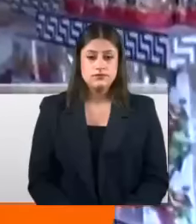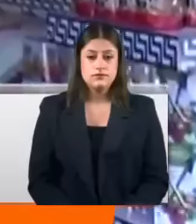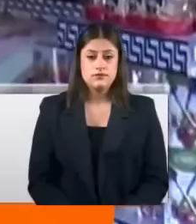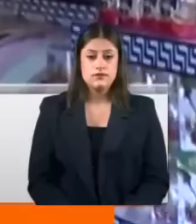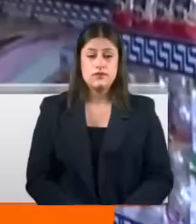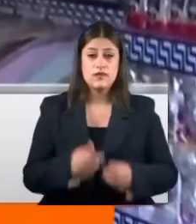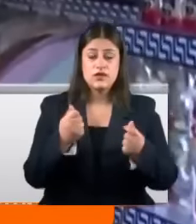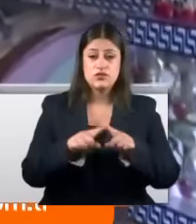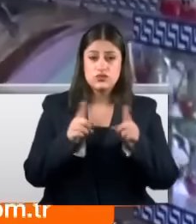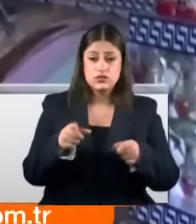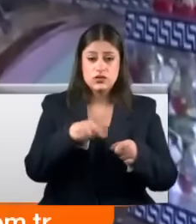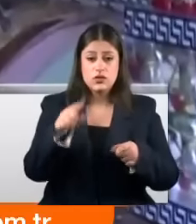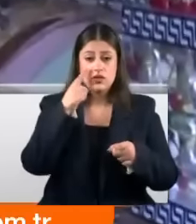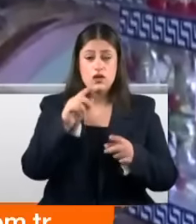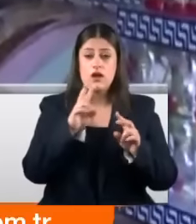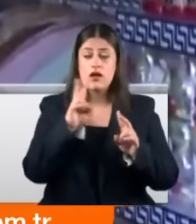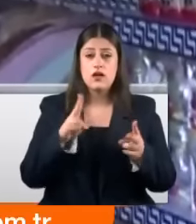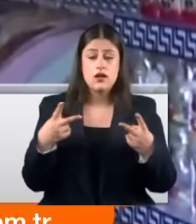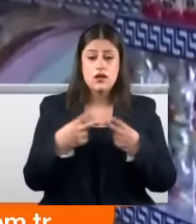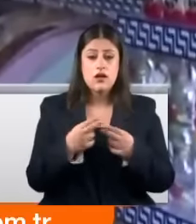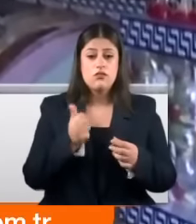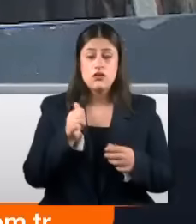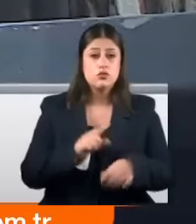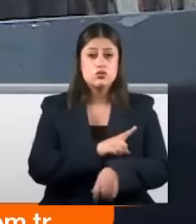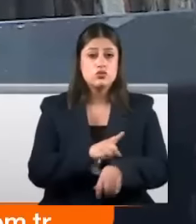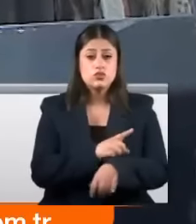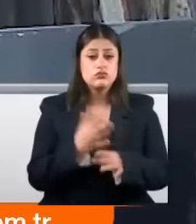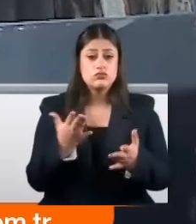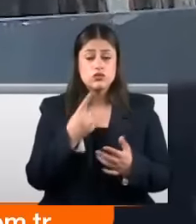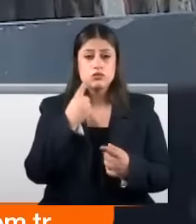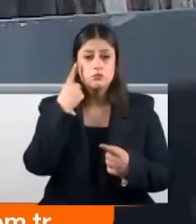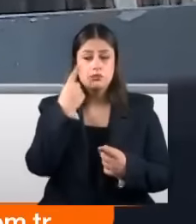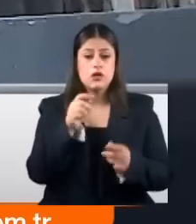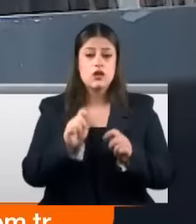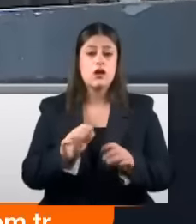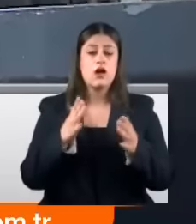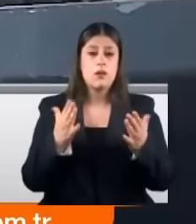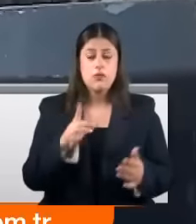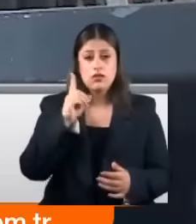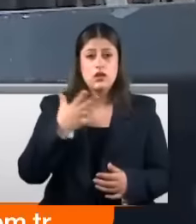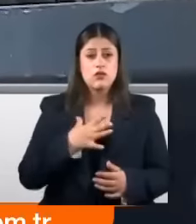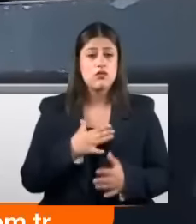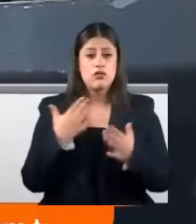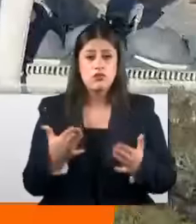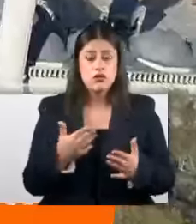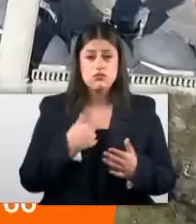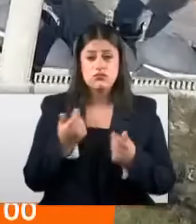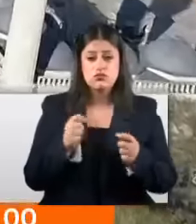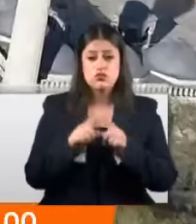Esnafa kesintinin ne kadar süreceğine dair bir bilgilendirme yapılmadı. Tek istedikleri ekmek teknelerinin daha fazla zarar